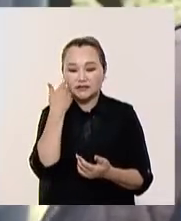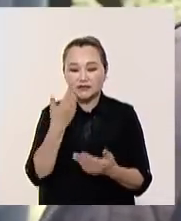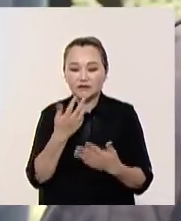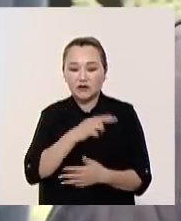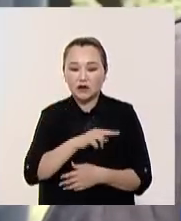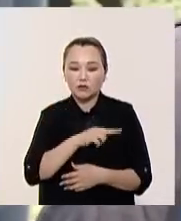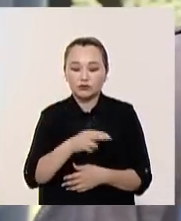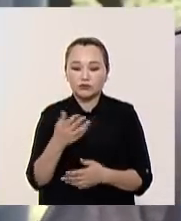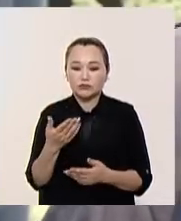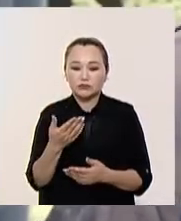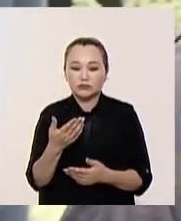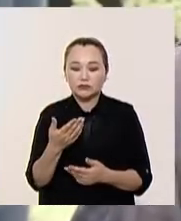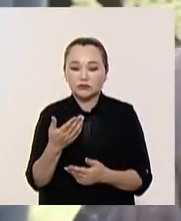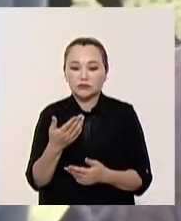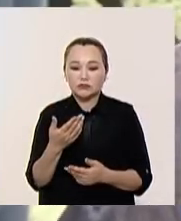работать черной,